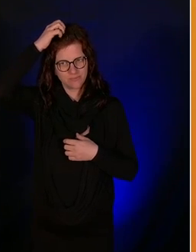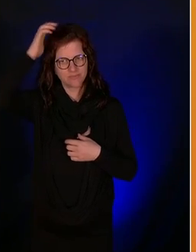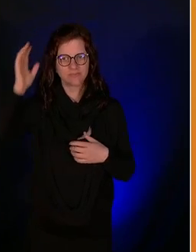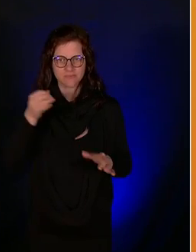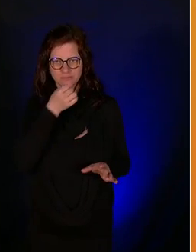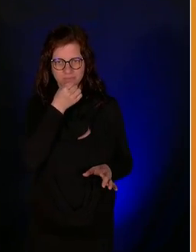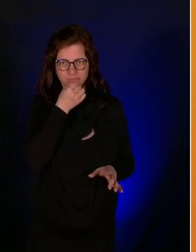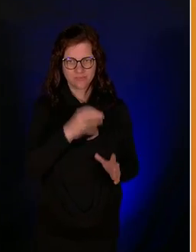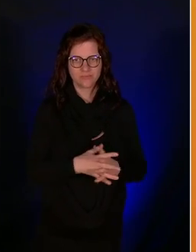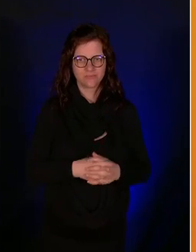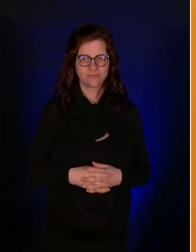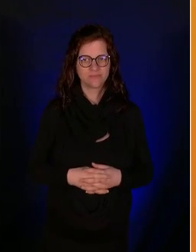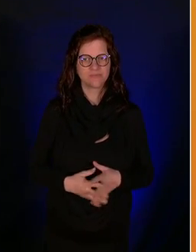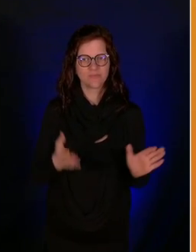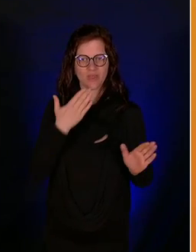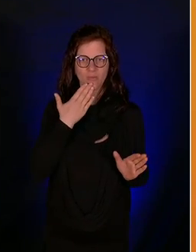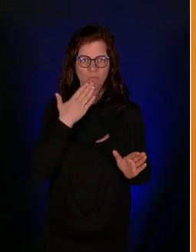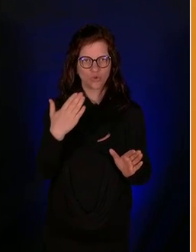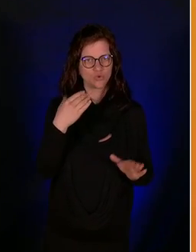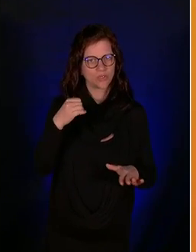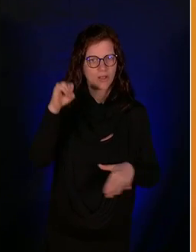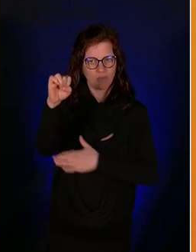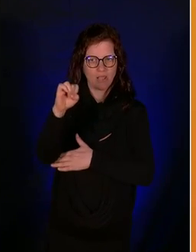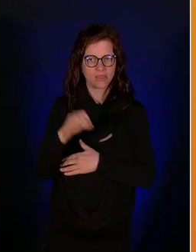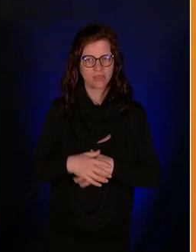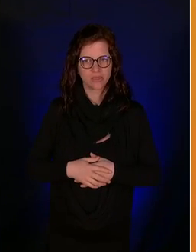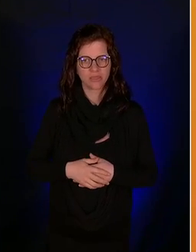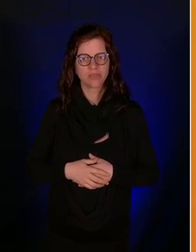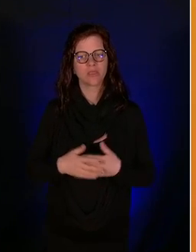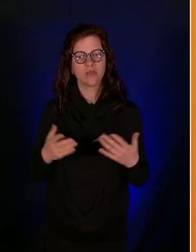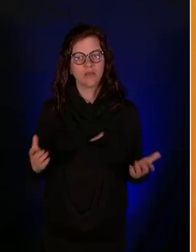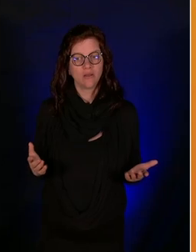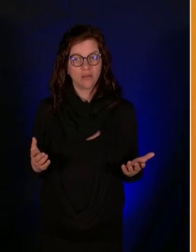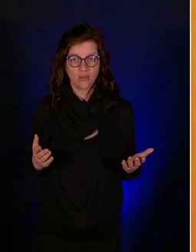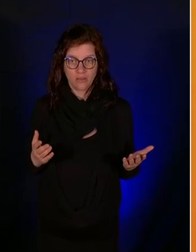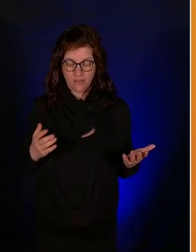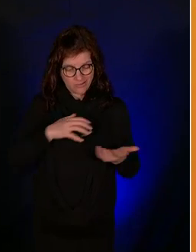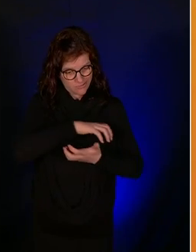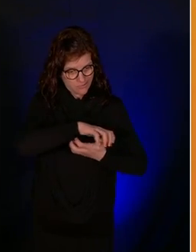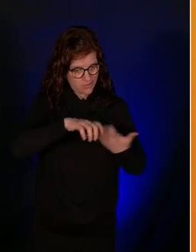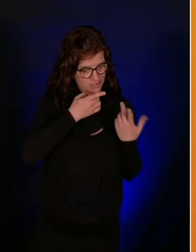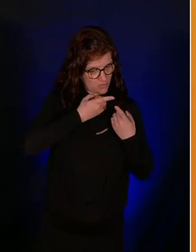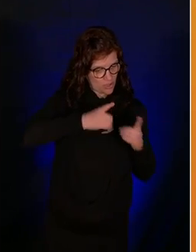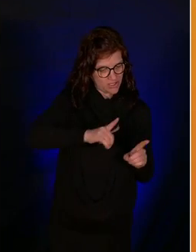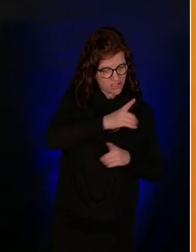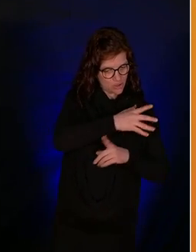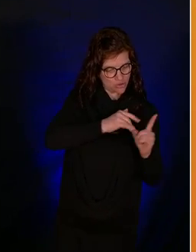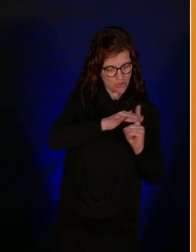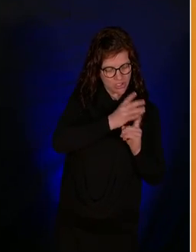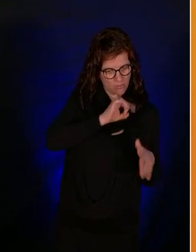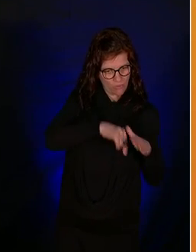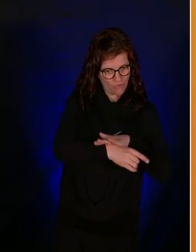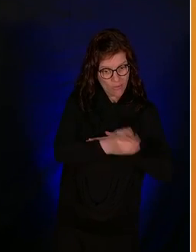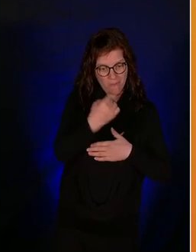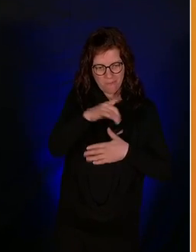Camarade ? Ouais. Bonjour, camarade du Congrès. En plus de traverser une crise démocratique et sociale profonde, nous